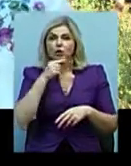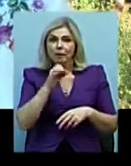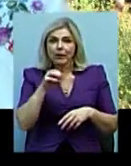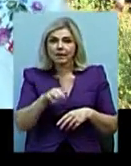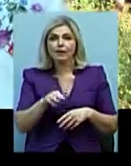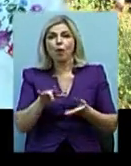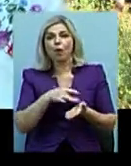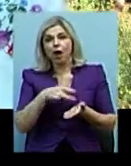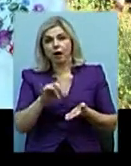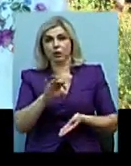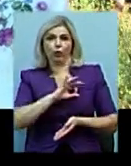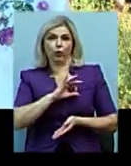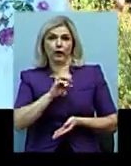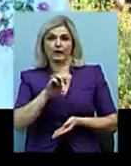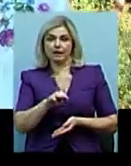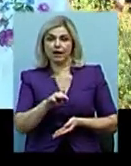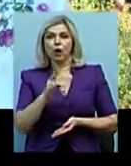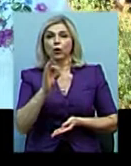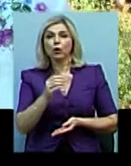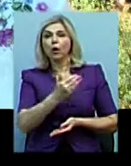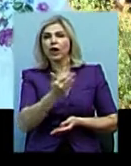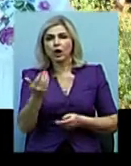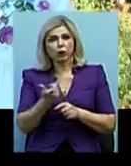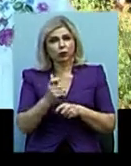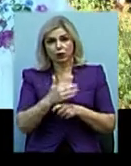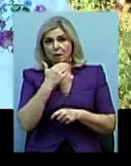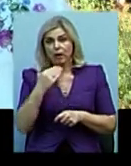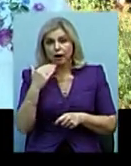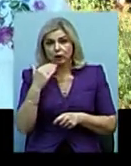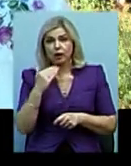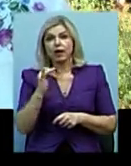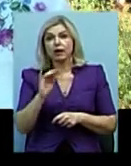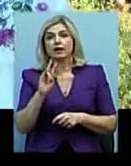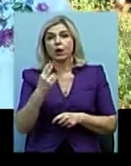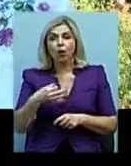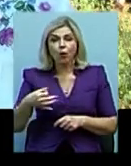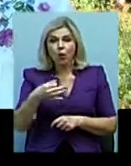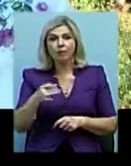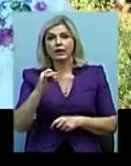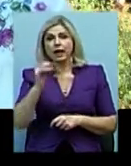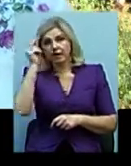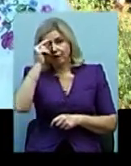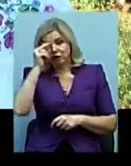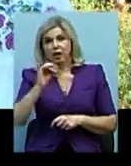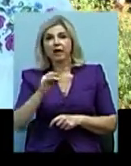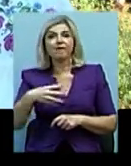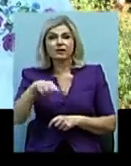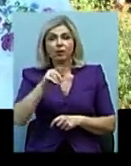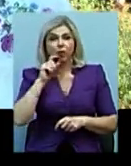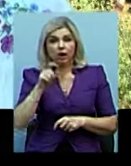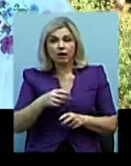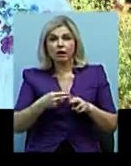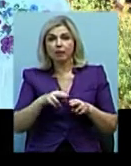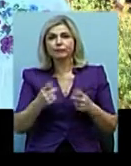юриста. Але їх дуже багато, і в Миколаївській області навчається, і по всій Україні, тому